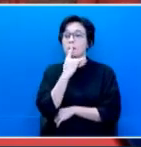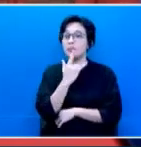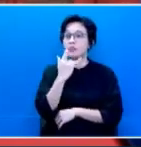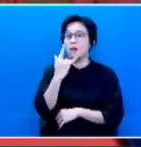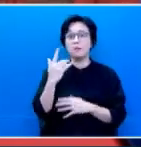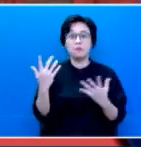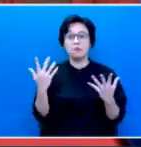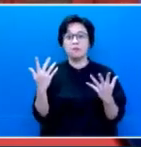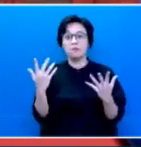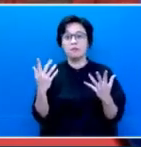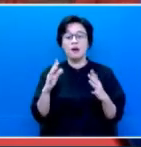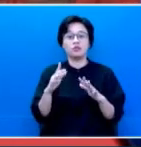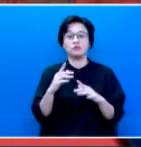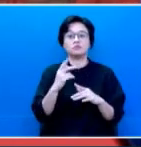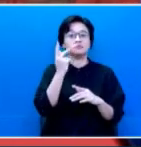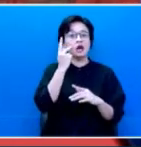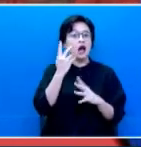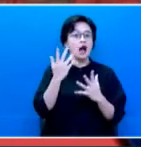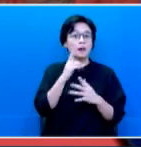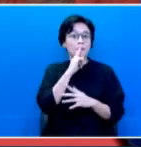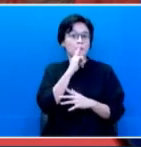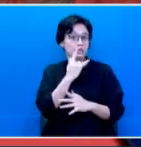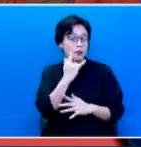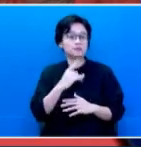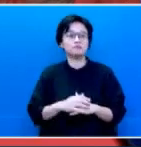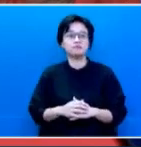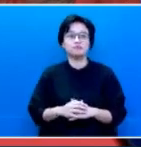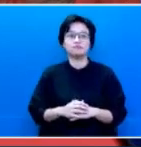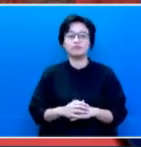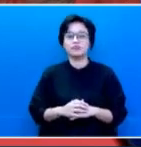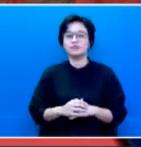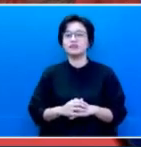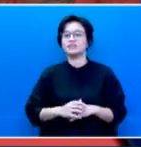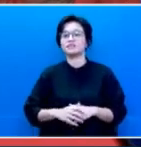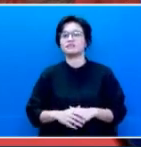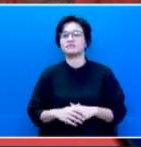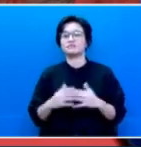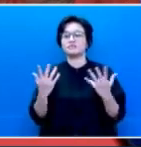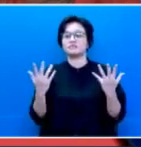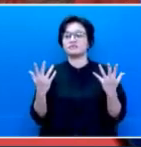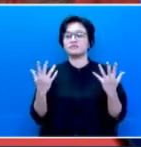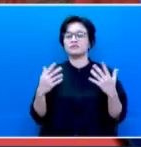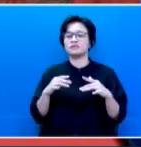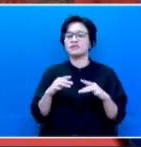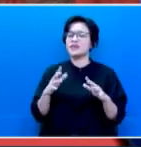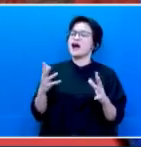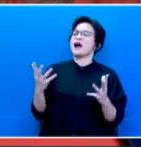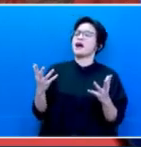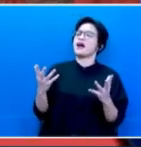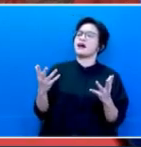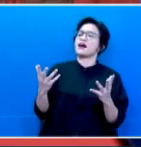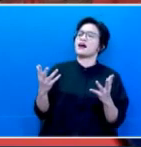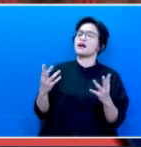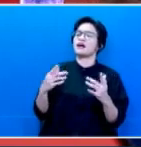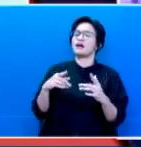tabayun misalnya Iya kan enggak enggak enggak ada yang perlu ditabayun lagi Sekarang kan sudah jelas gitu menurut saya Ya sudah